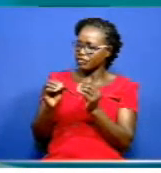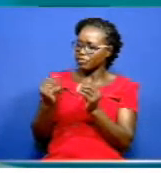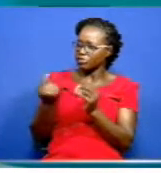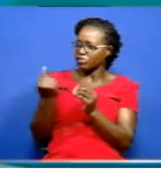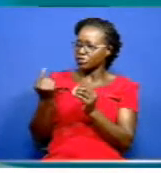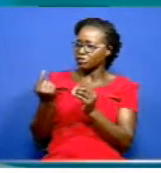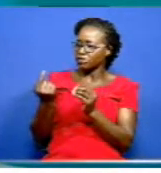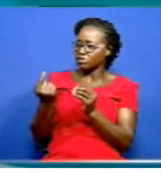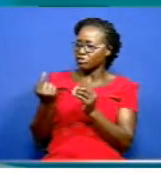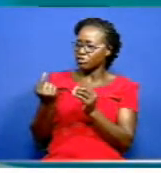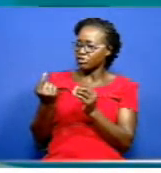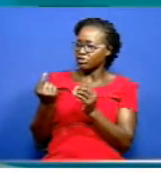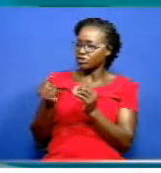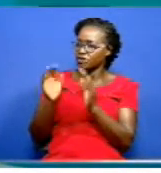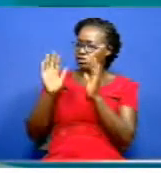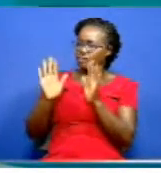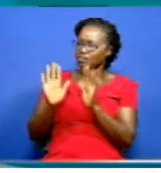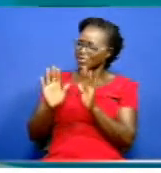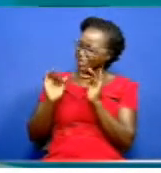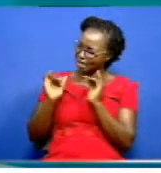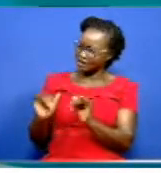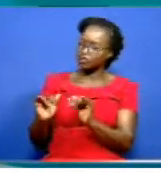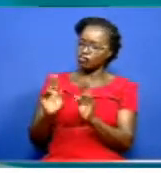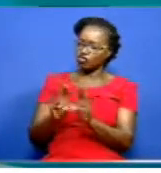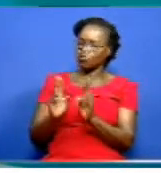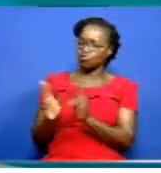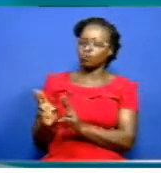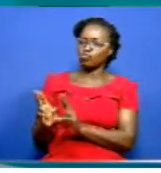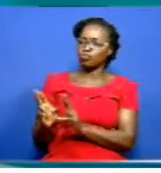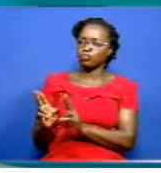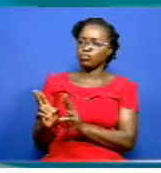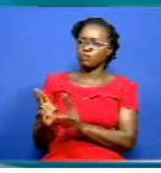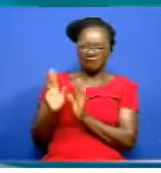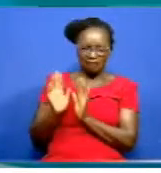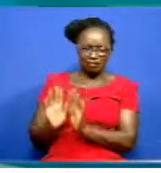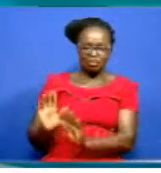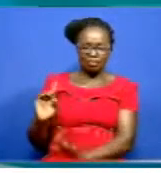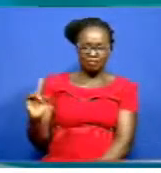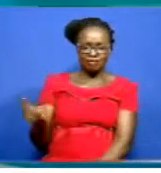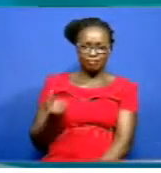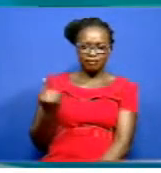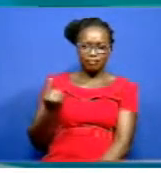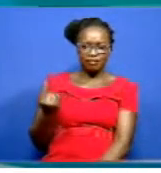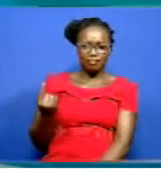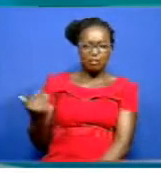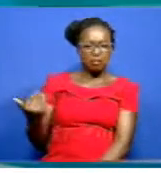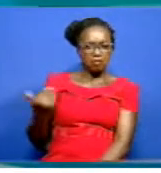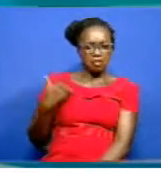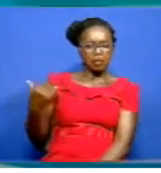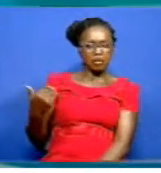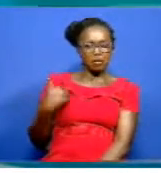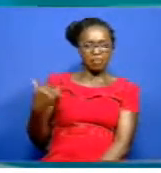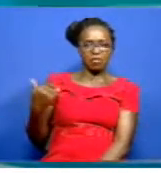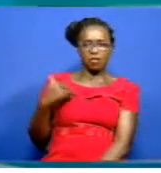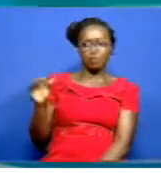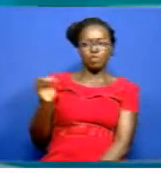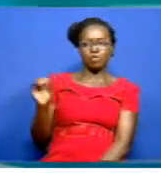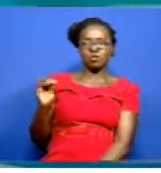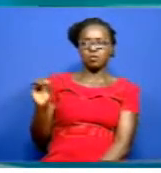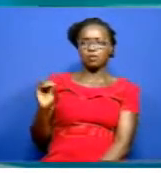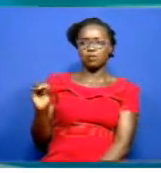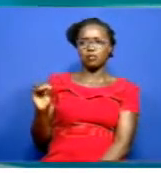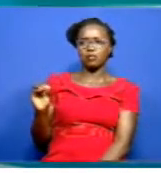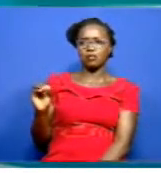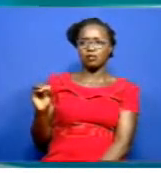anataka tu mambo yakae vile alivyo na awachwe peke yake, asisumbuliwe na chochote kile ama na mtu yoyote. Huyo